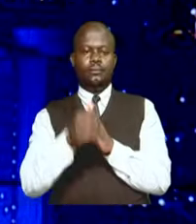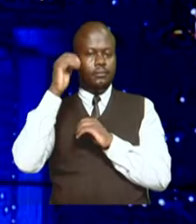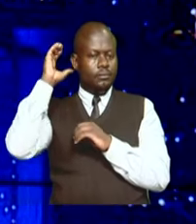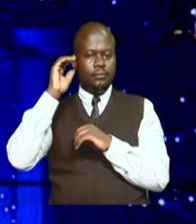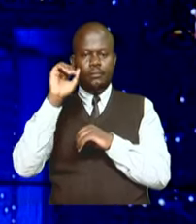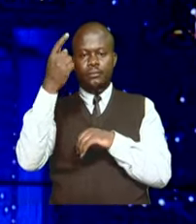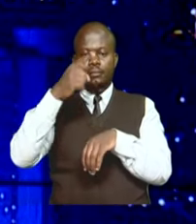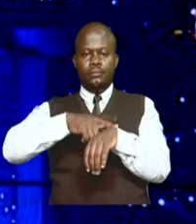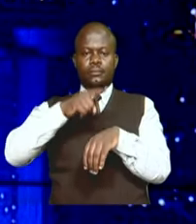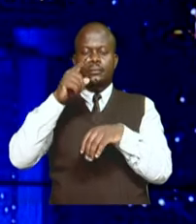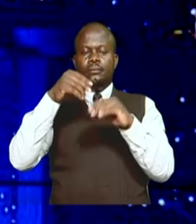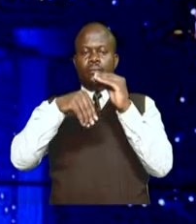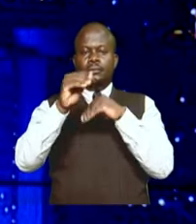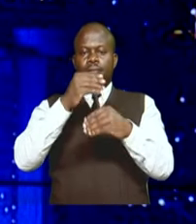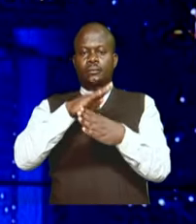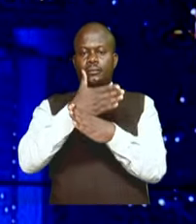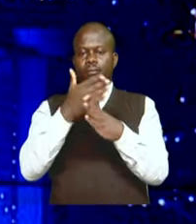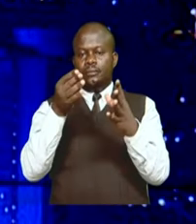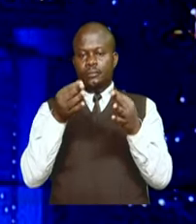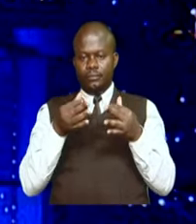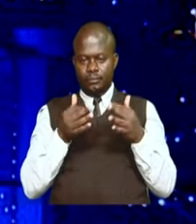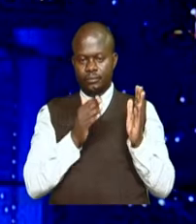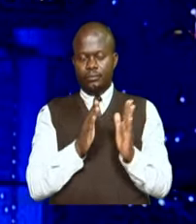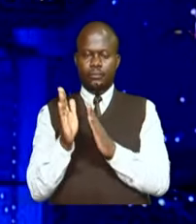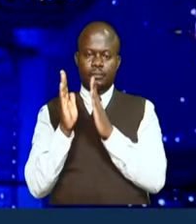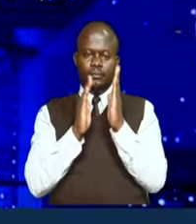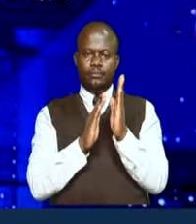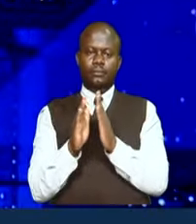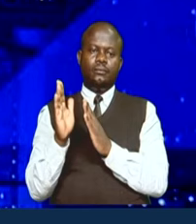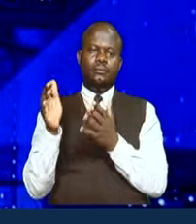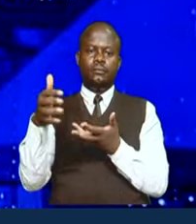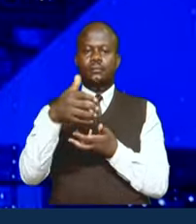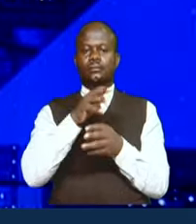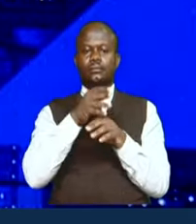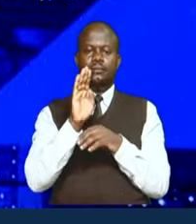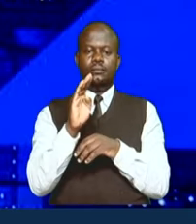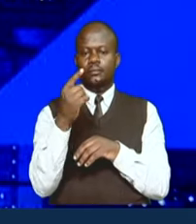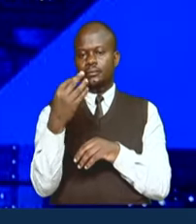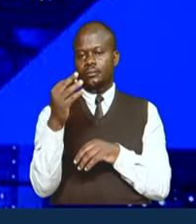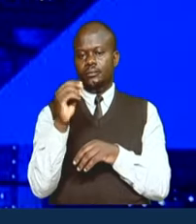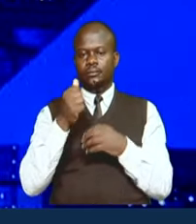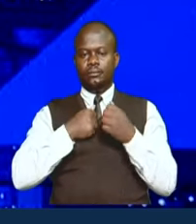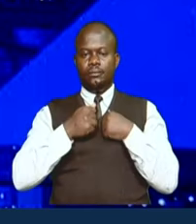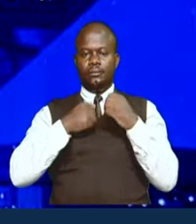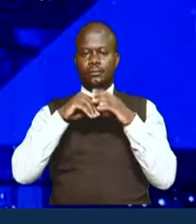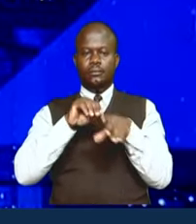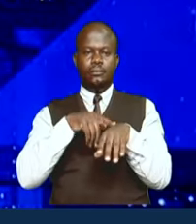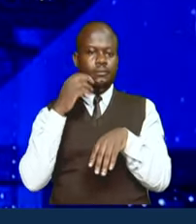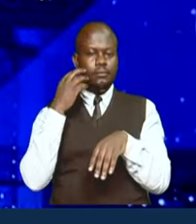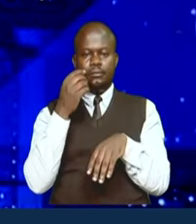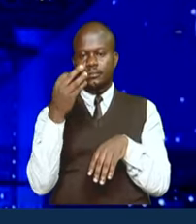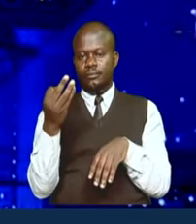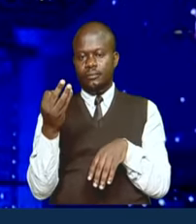Ku nshuro ya mbere ku isoko ry'imari n'imigabane hakusanyijwe arenga miliyari 130 z'amafaranga y'u Rwanda mu gihe cy'amezi